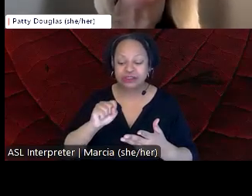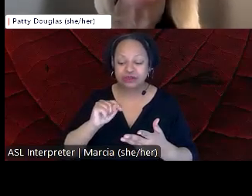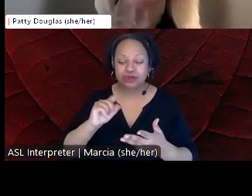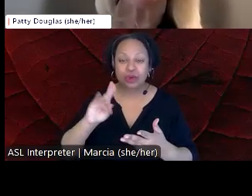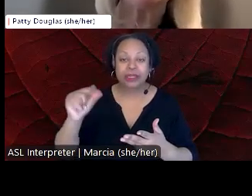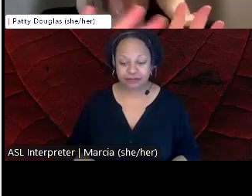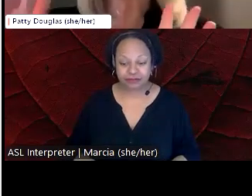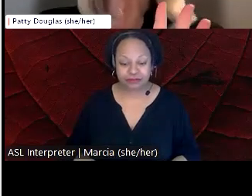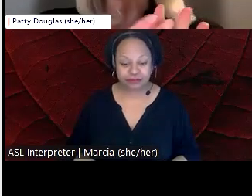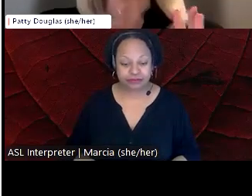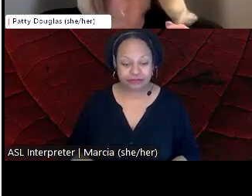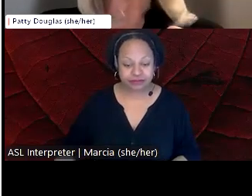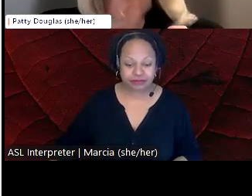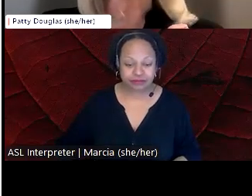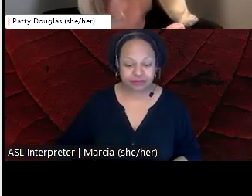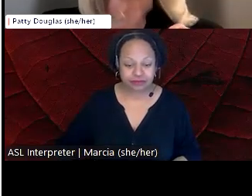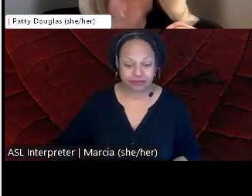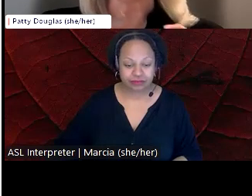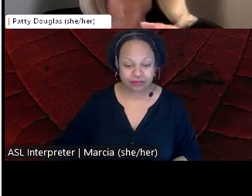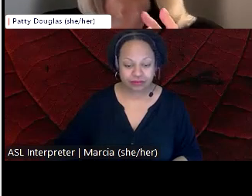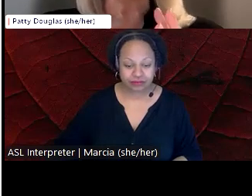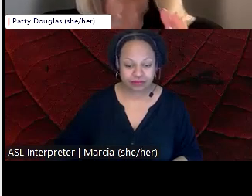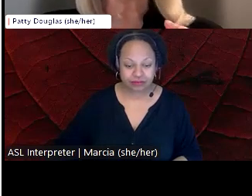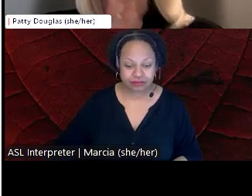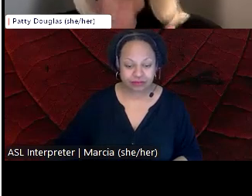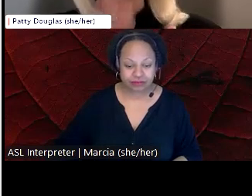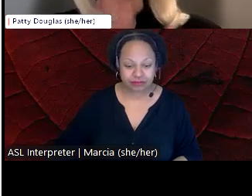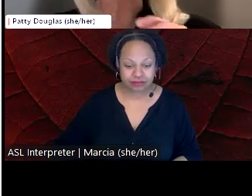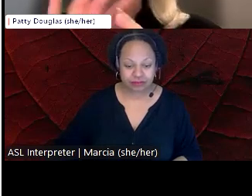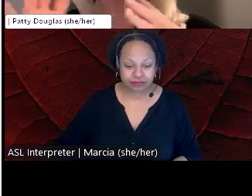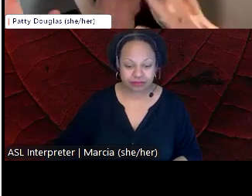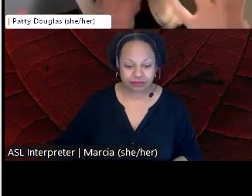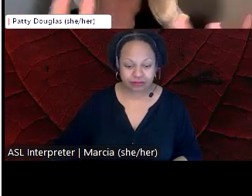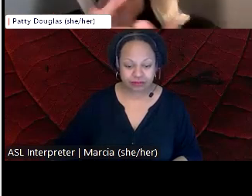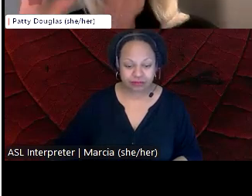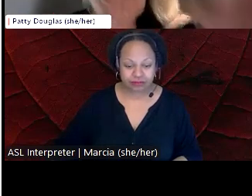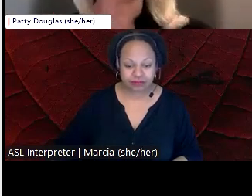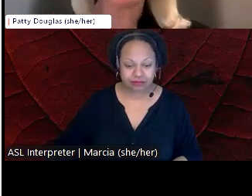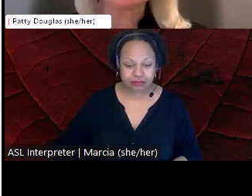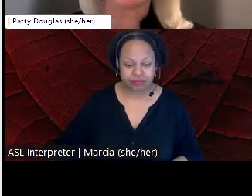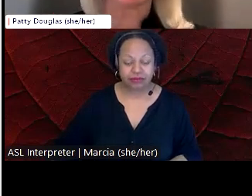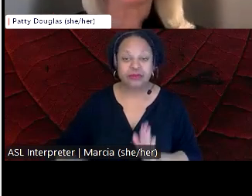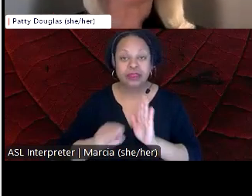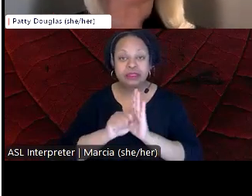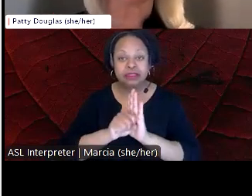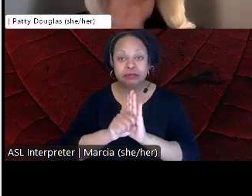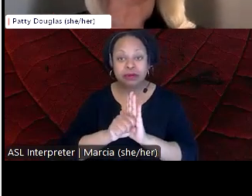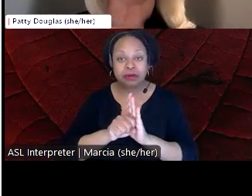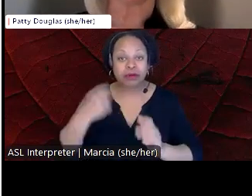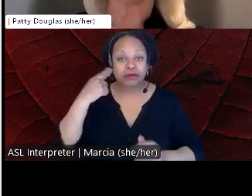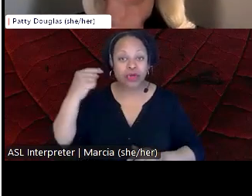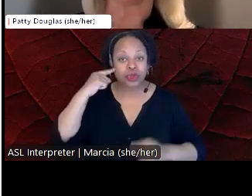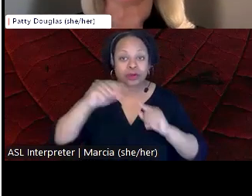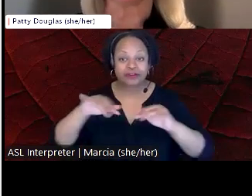travaillé. Donc, il y a ce symbole de la neurodiversité. C'est un symbole de l'infini de la neurodiversité